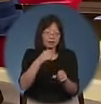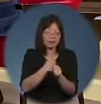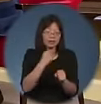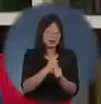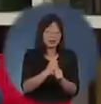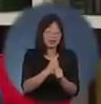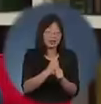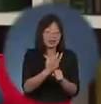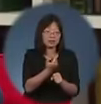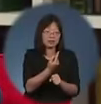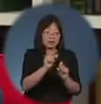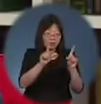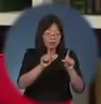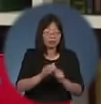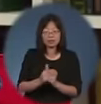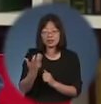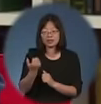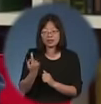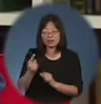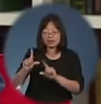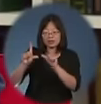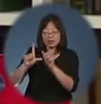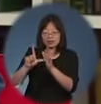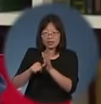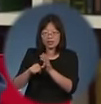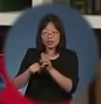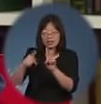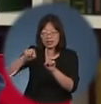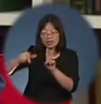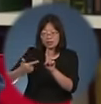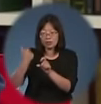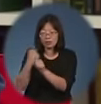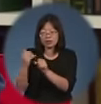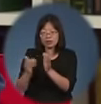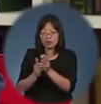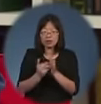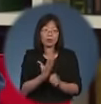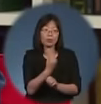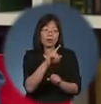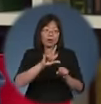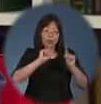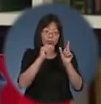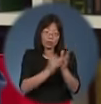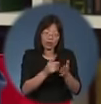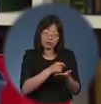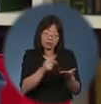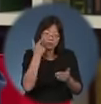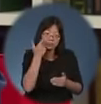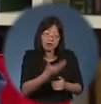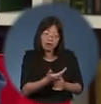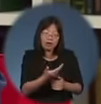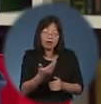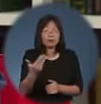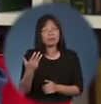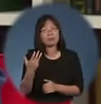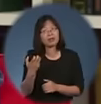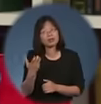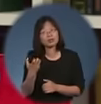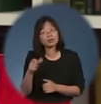권이 나왔죠 권 나오고 권이 나왔는데 그 한달 몇 년도까지 그러면 아 그게